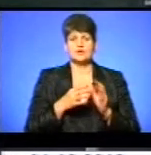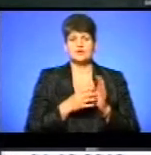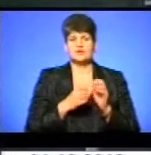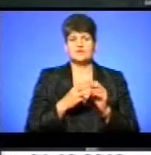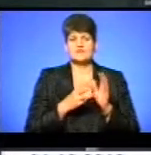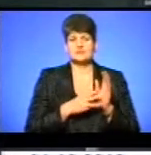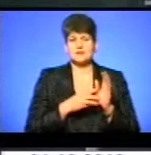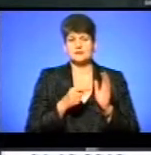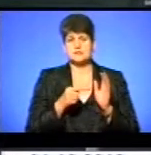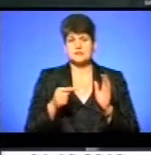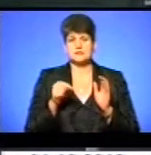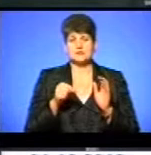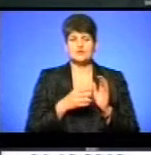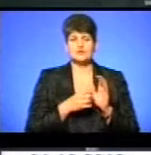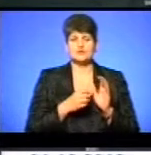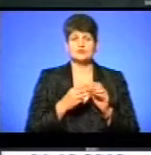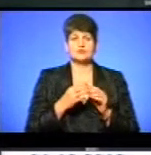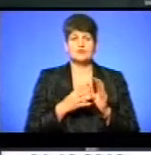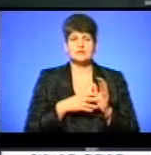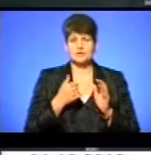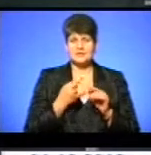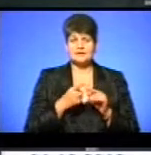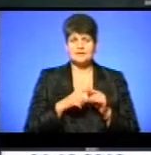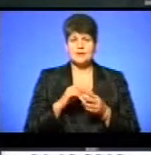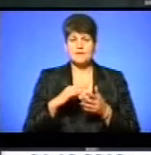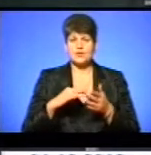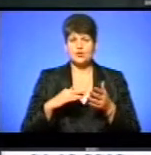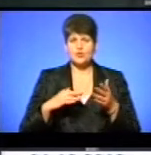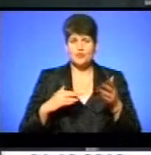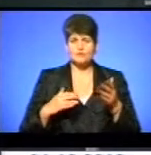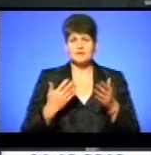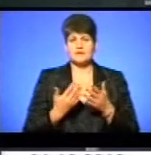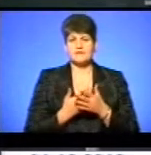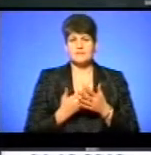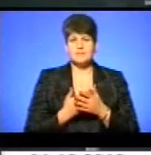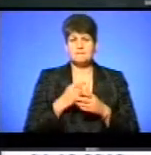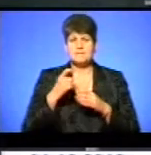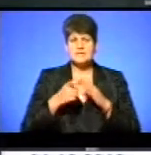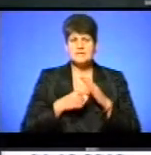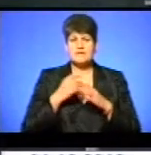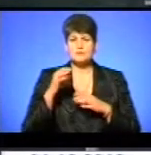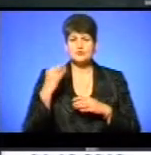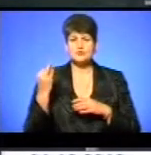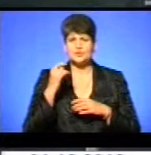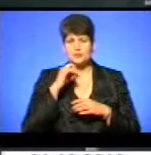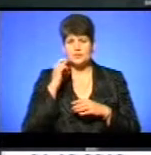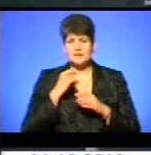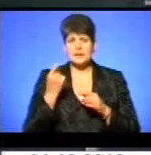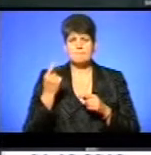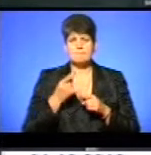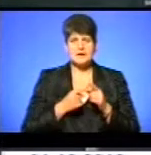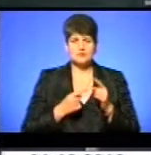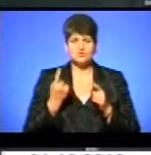1918-1919 років» – документально-ігровий фільм, який є продовженням циклу пізнавальних стрічок з історії України першої половини минулого